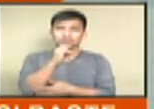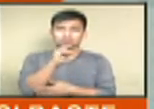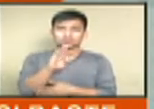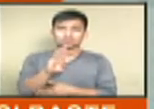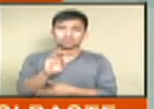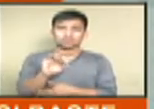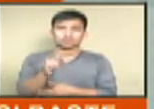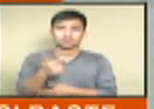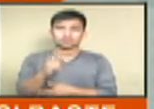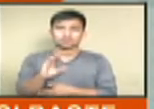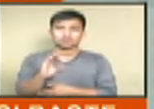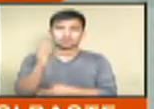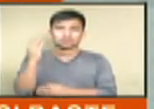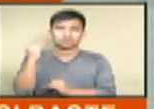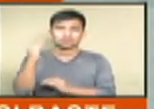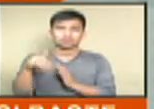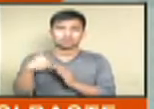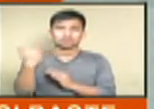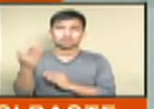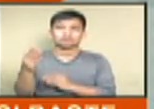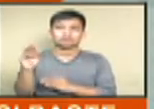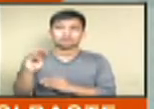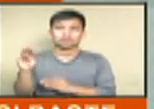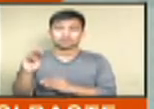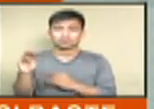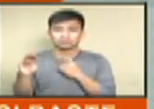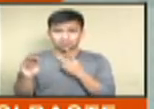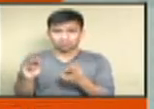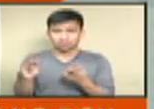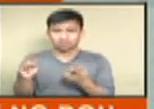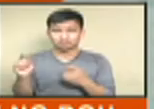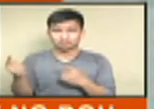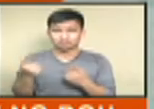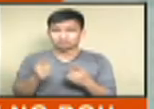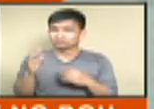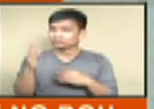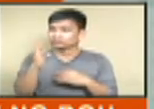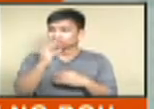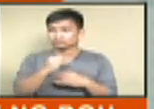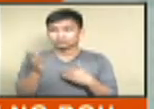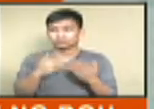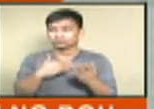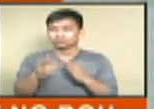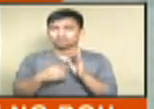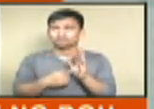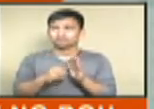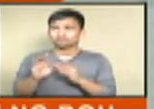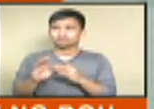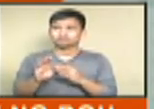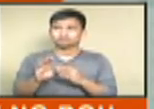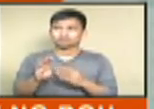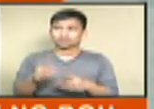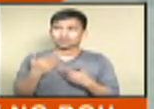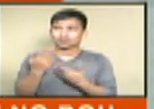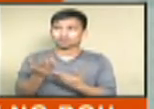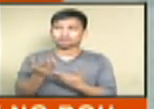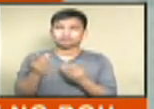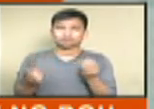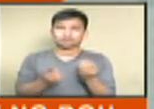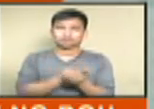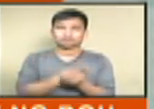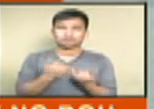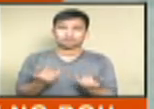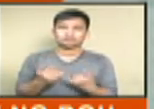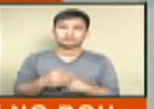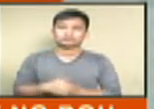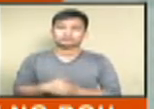BGC, hopefully by Monday, yan pong yan, taong yan, kung sino man yung marshal na yan, we would assume na sibak na siya as of